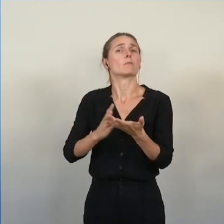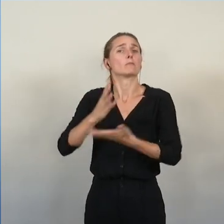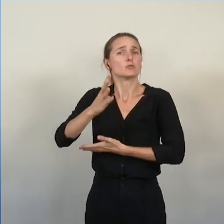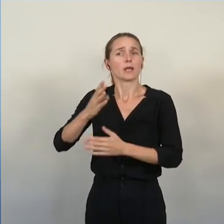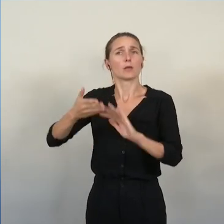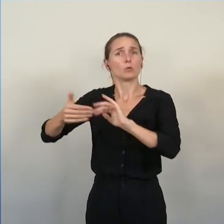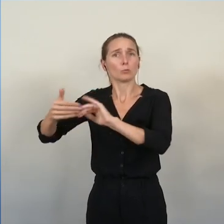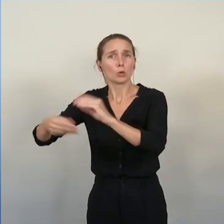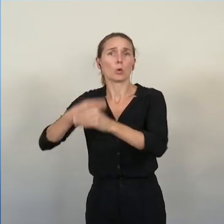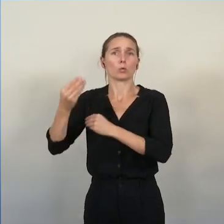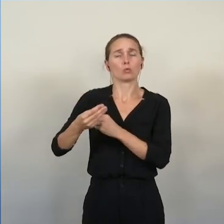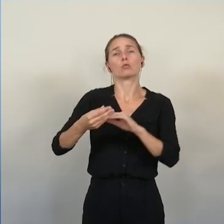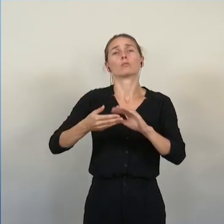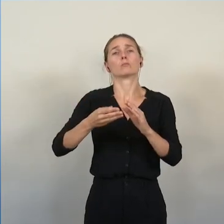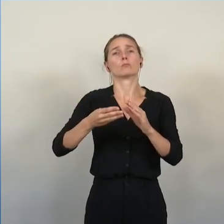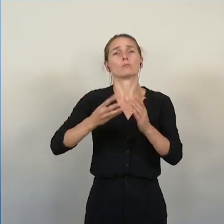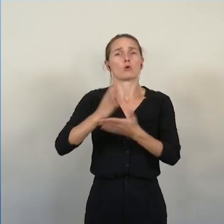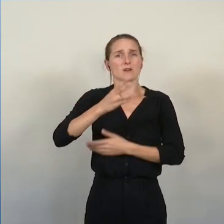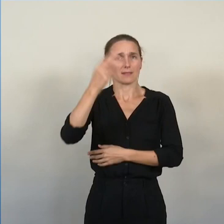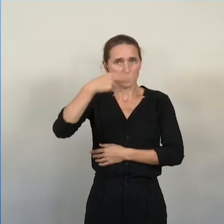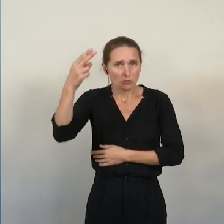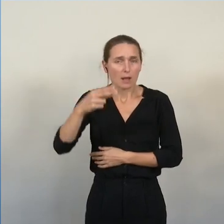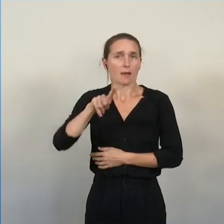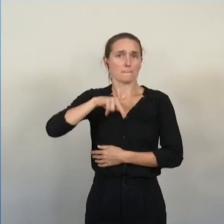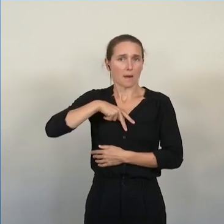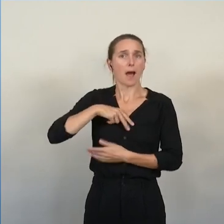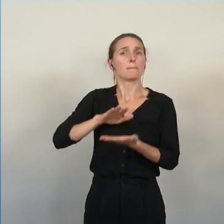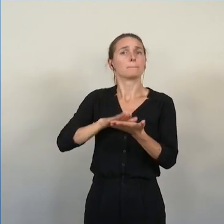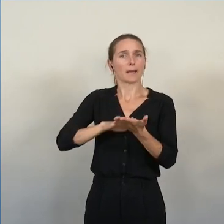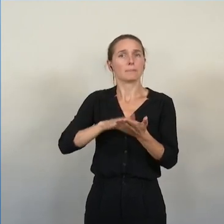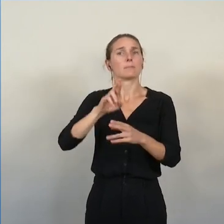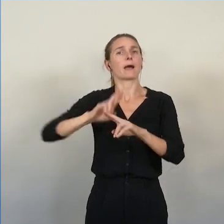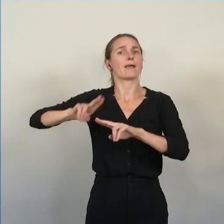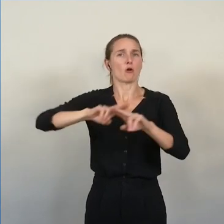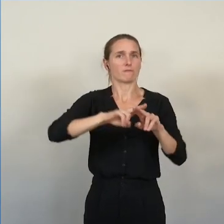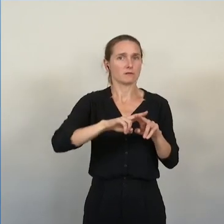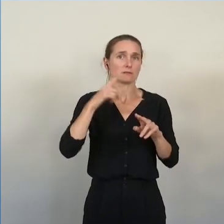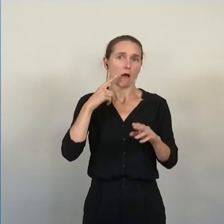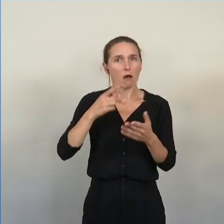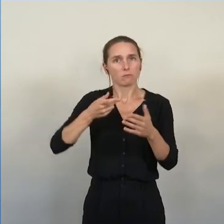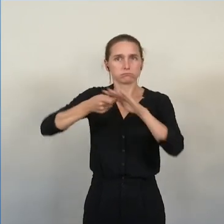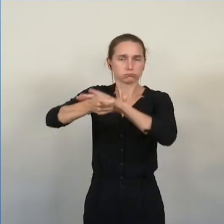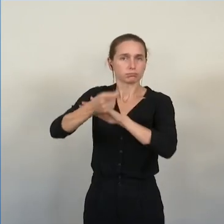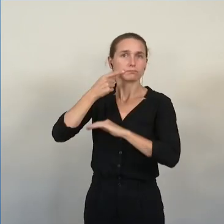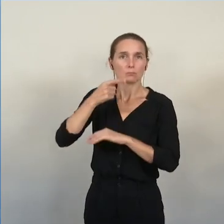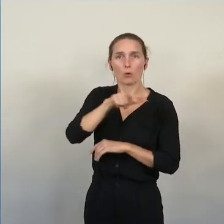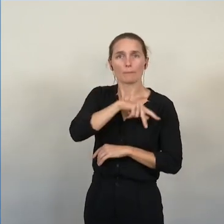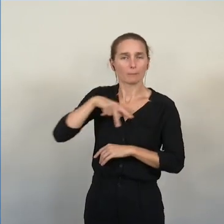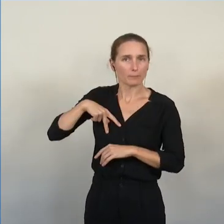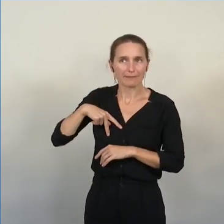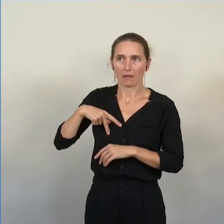maprime renove pour le soutien financier à la rénovation des descopropriétés et des logements